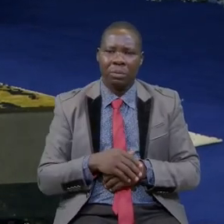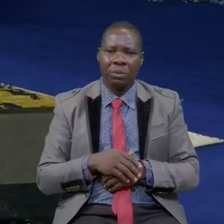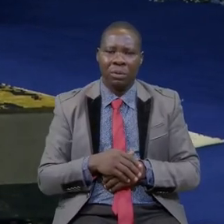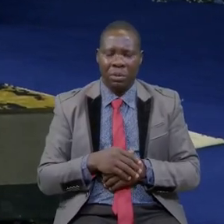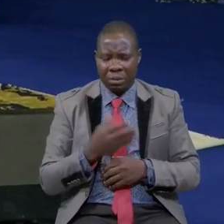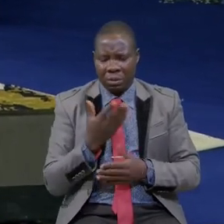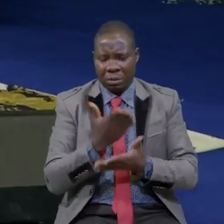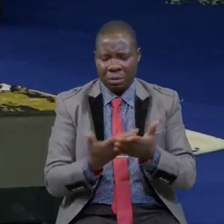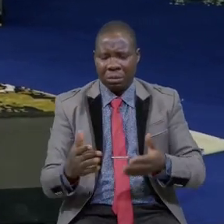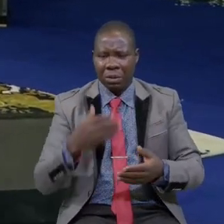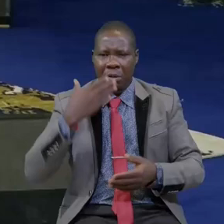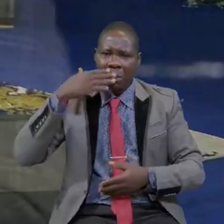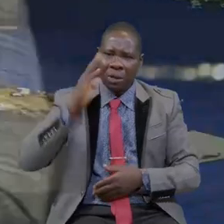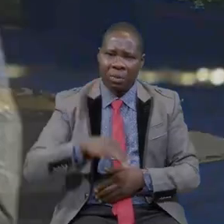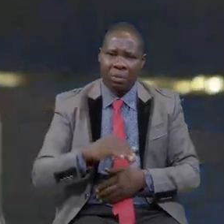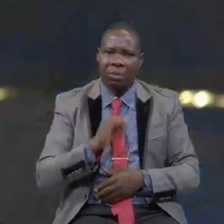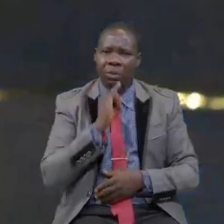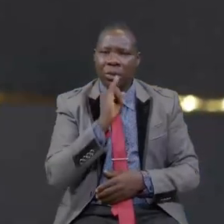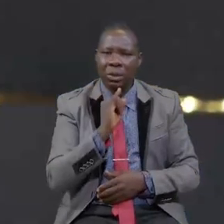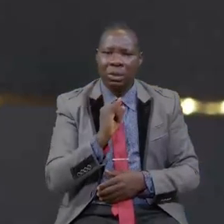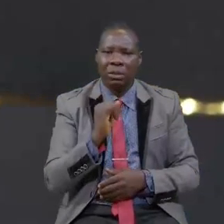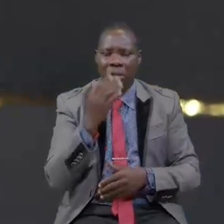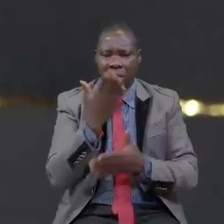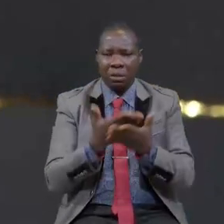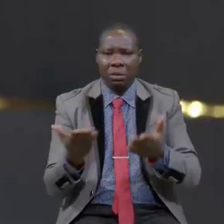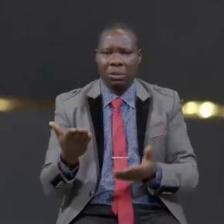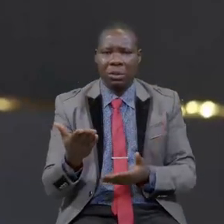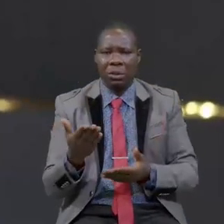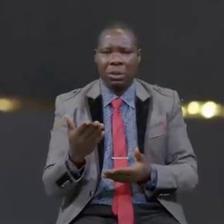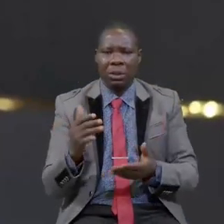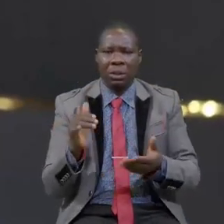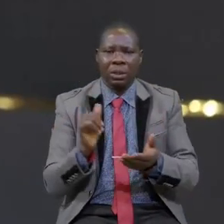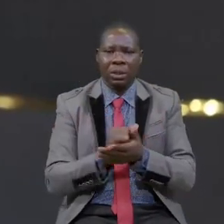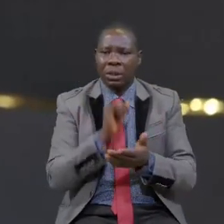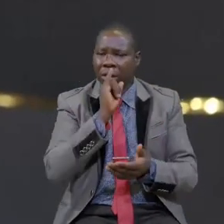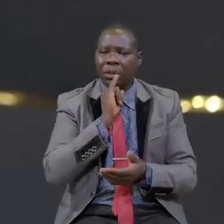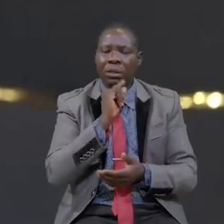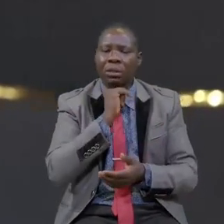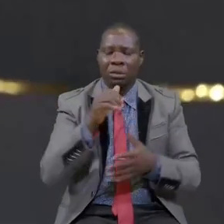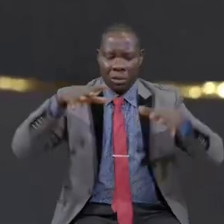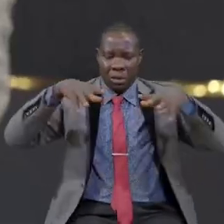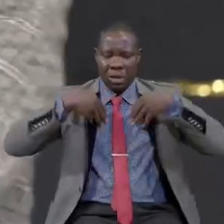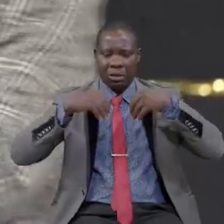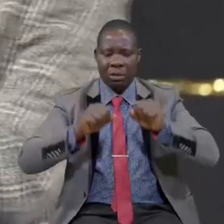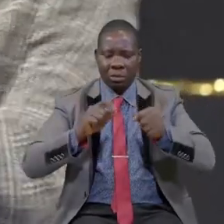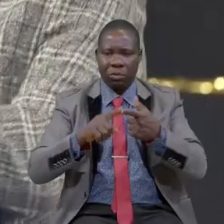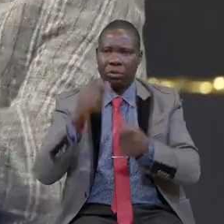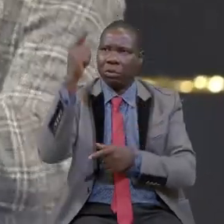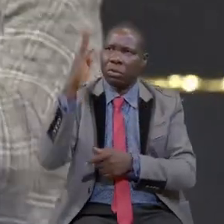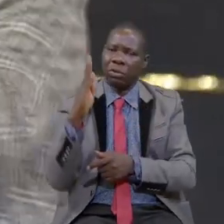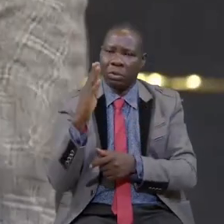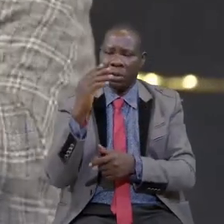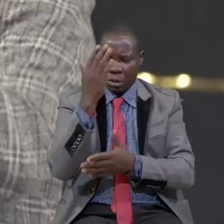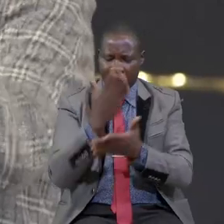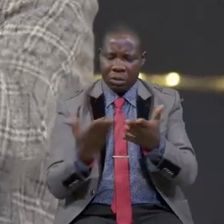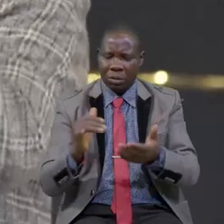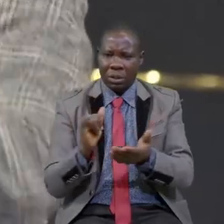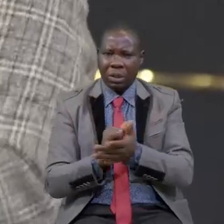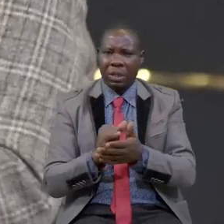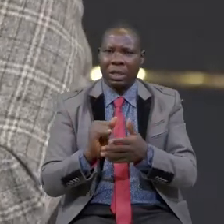Abominable. Quelque chose d'abominable, c'est quelque chose d'inacceptable devant Dieu. Quelque chose